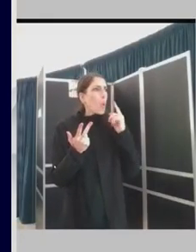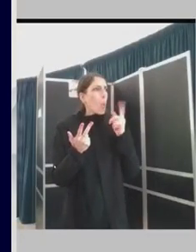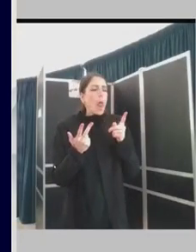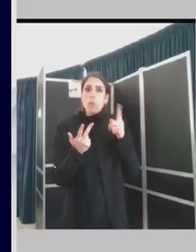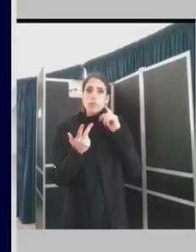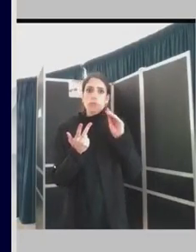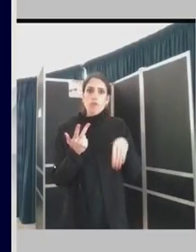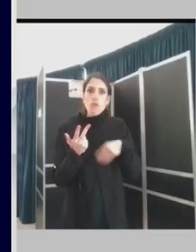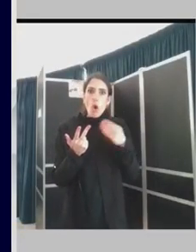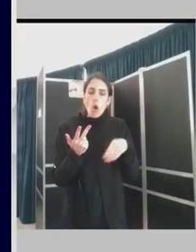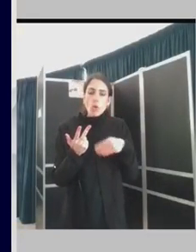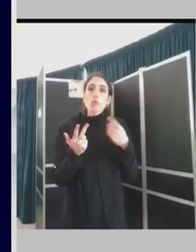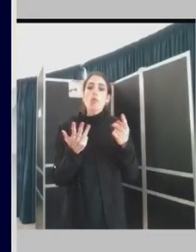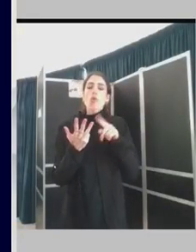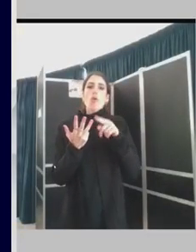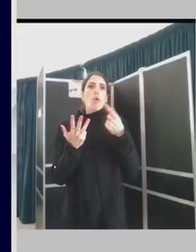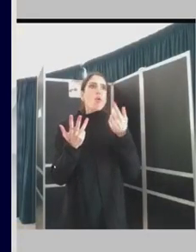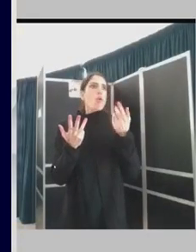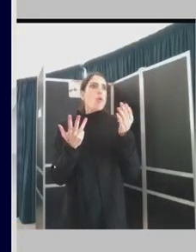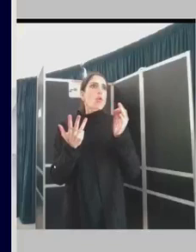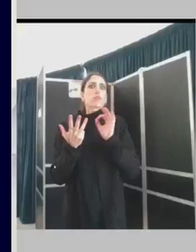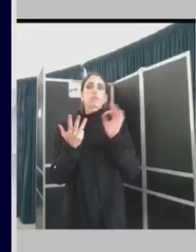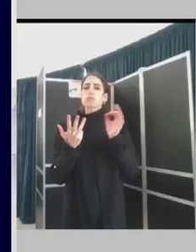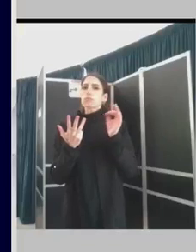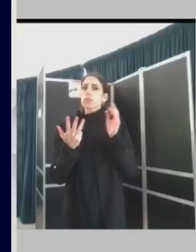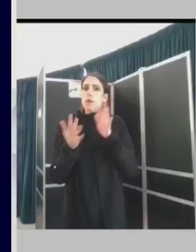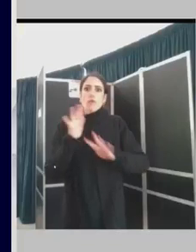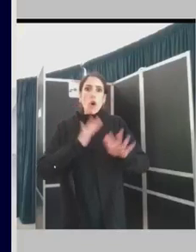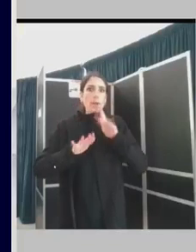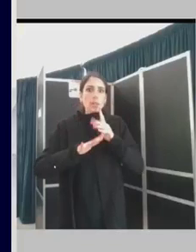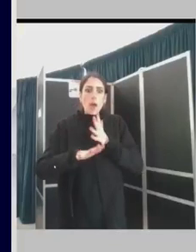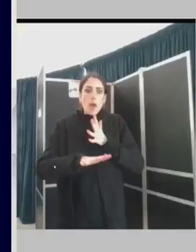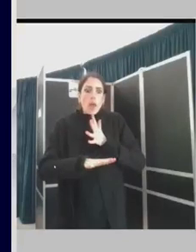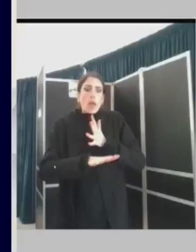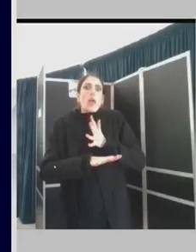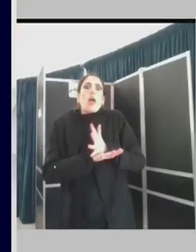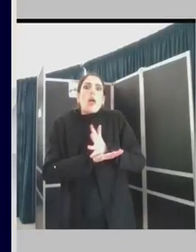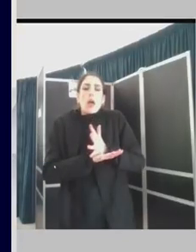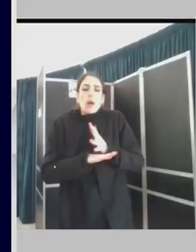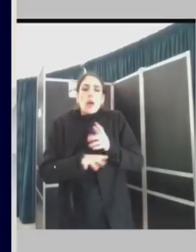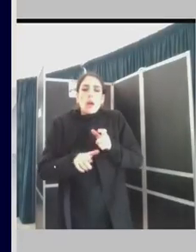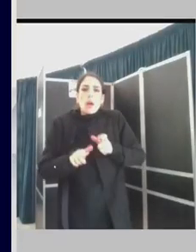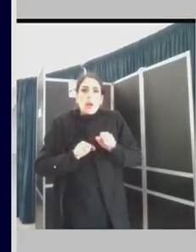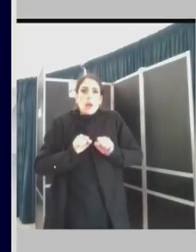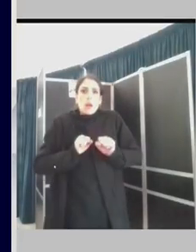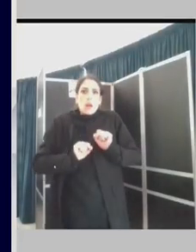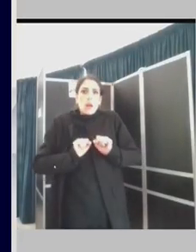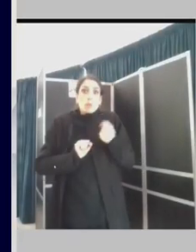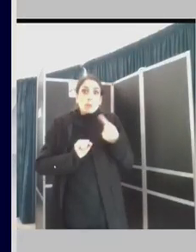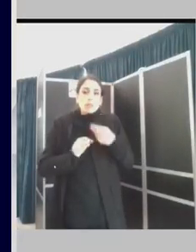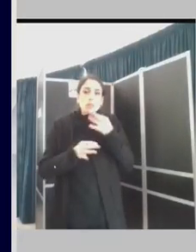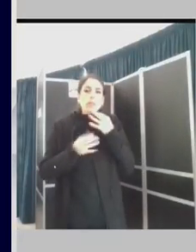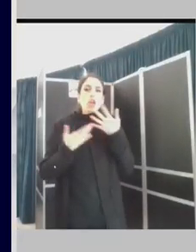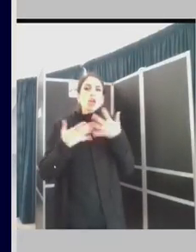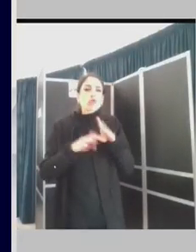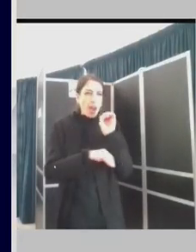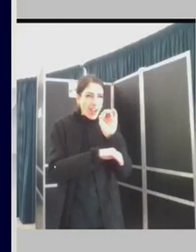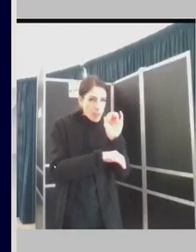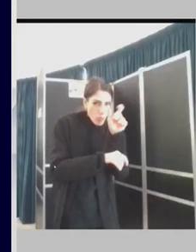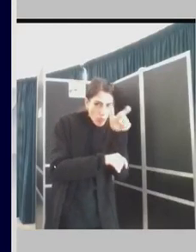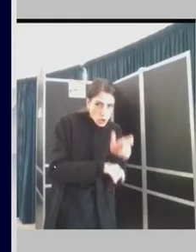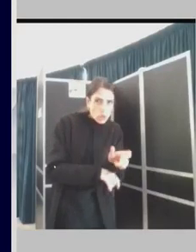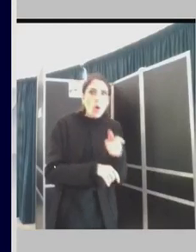studenti e permettergli di conoscere questo, per noi è già questa una vittoria. È altrettanto una